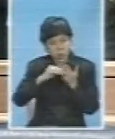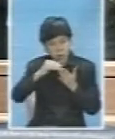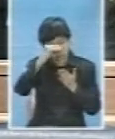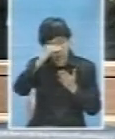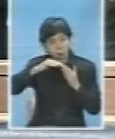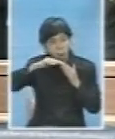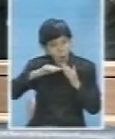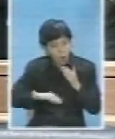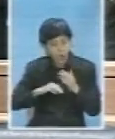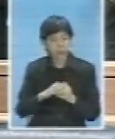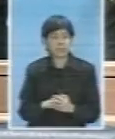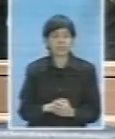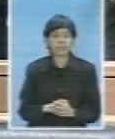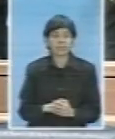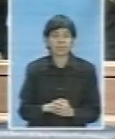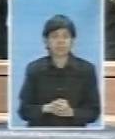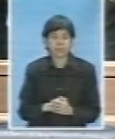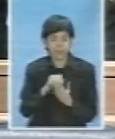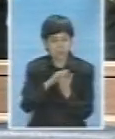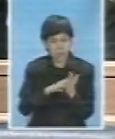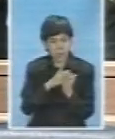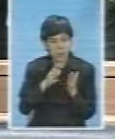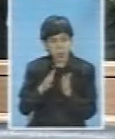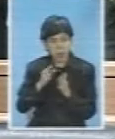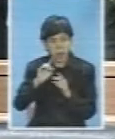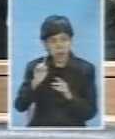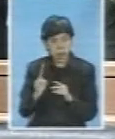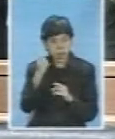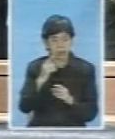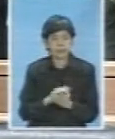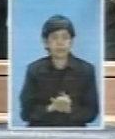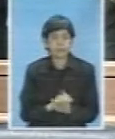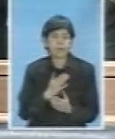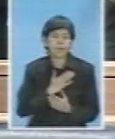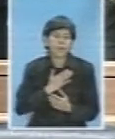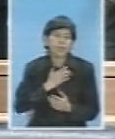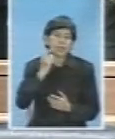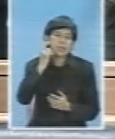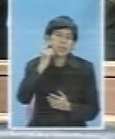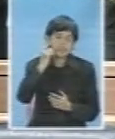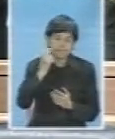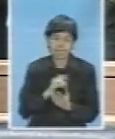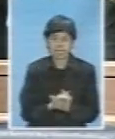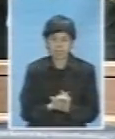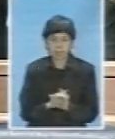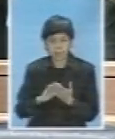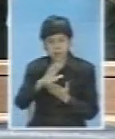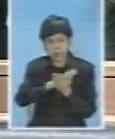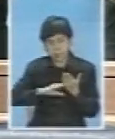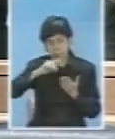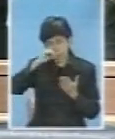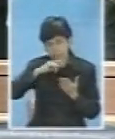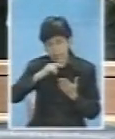ไปในเชิงยุทธศาสตร์ประการแรกก็คือว่าผมคิดว่าประเทศไทยของเ